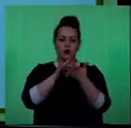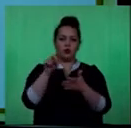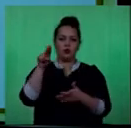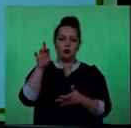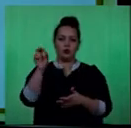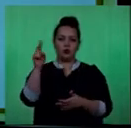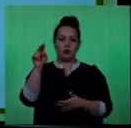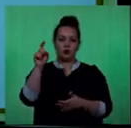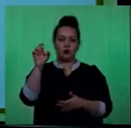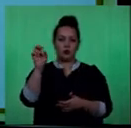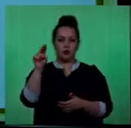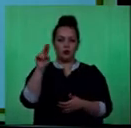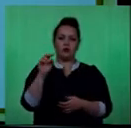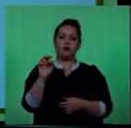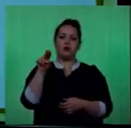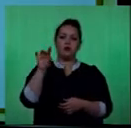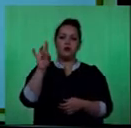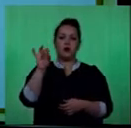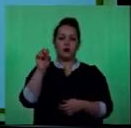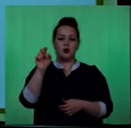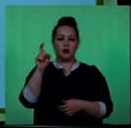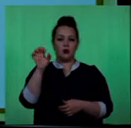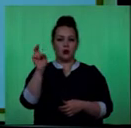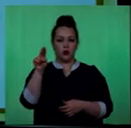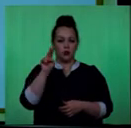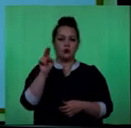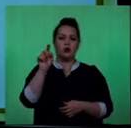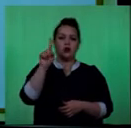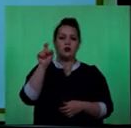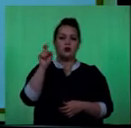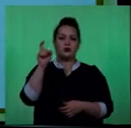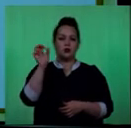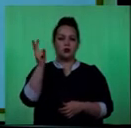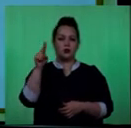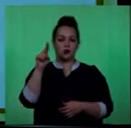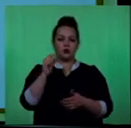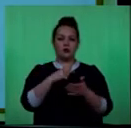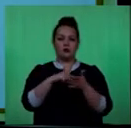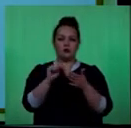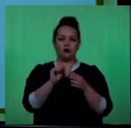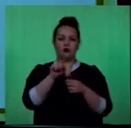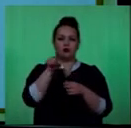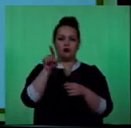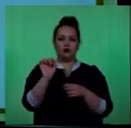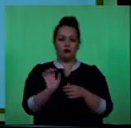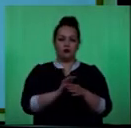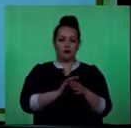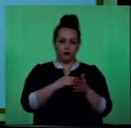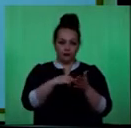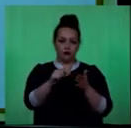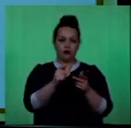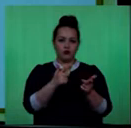проход переход заход выделяем приставки выделили